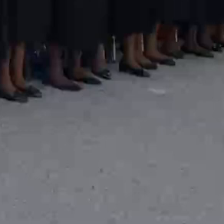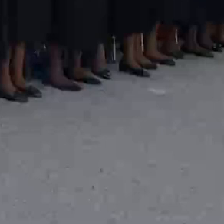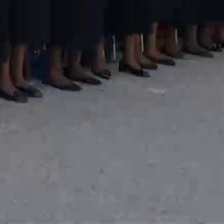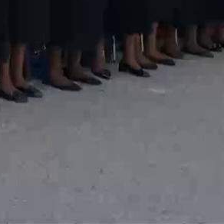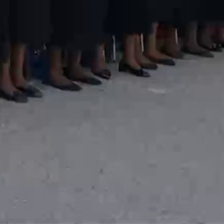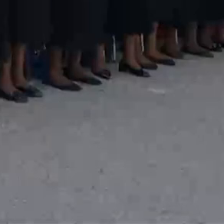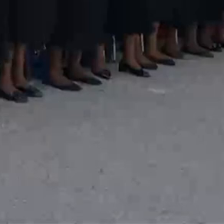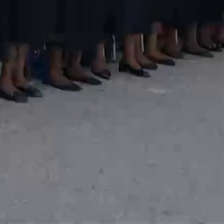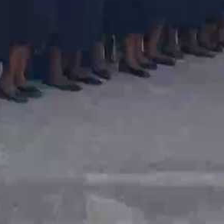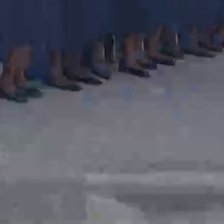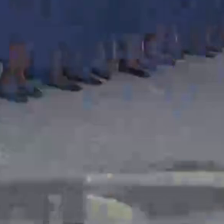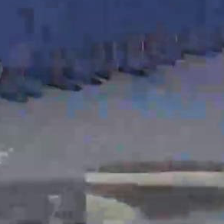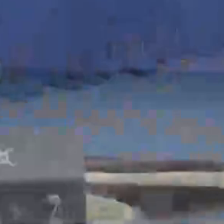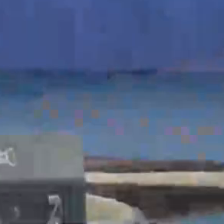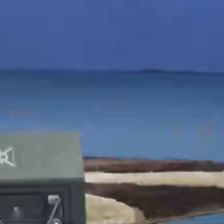Gloire à Dieu.